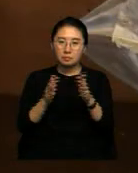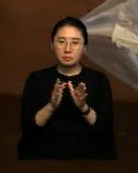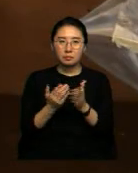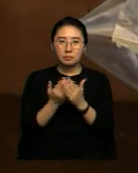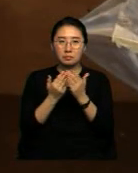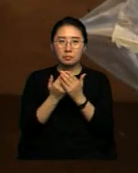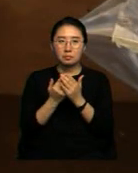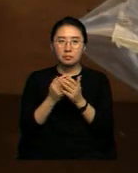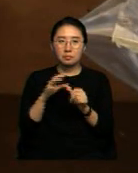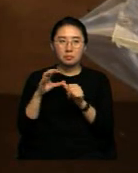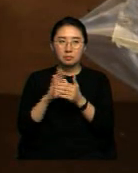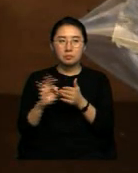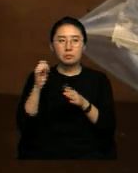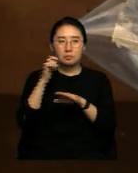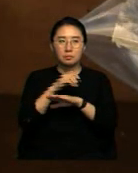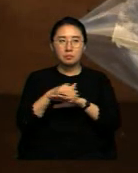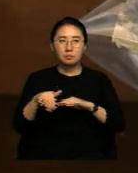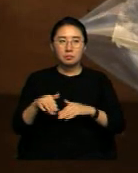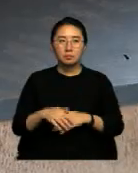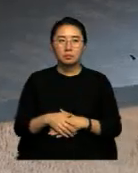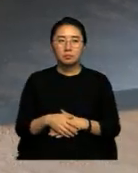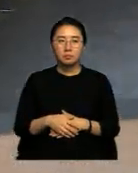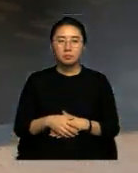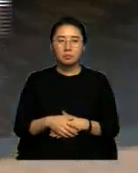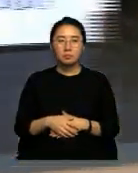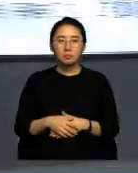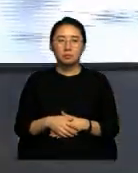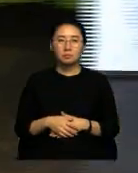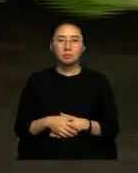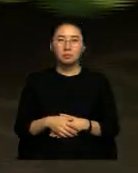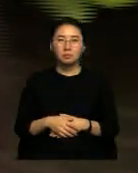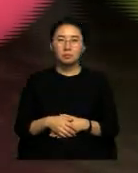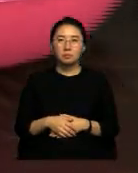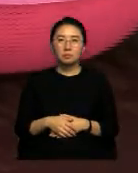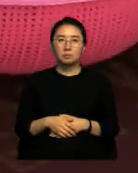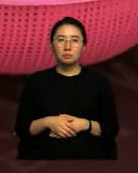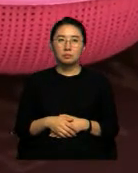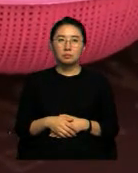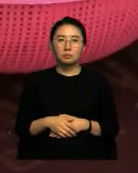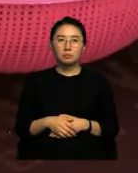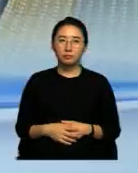발전기금으로 활용할 예정이라고 합니다. 딜라이브 서울경기 케이블TV 오용석입니다.